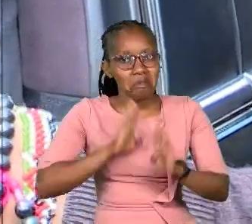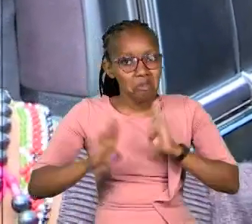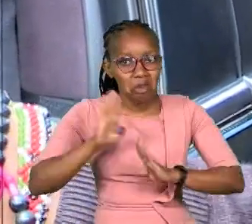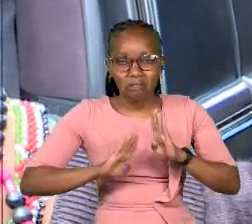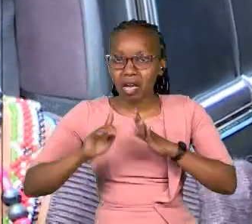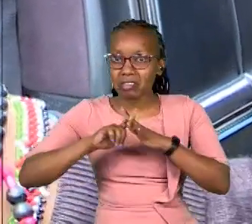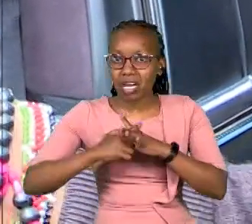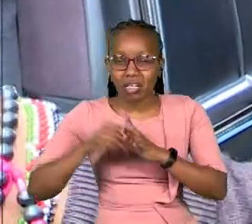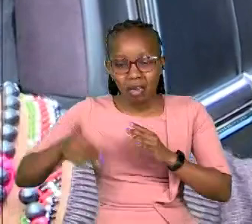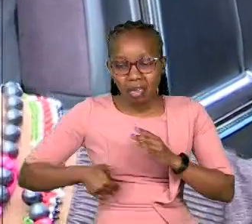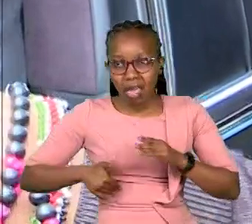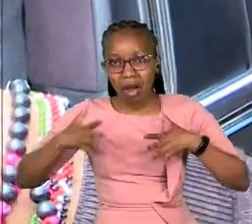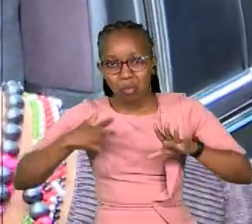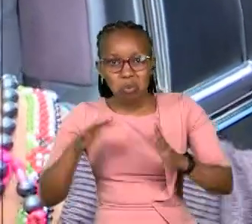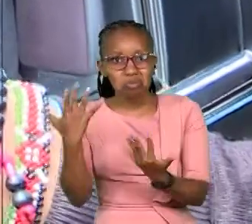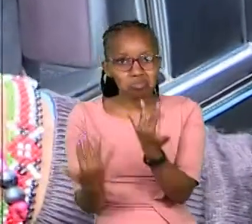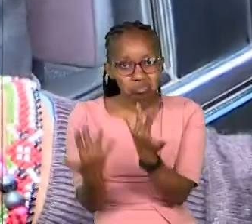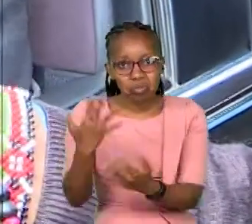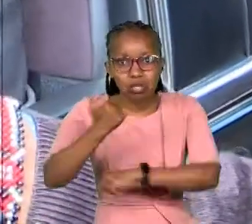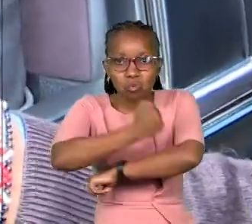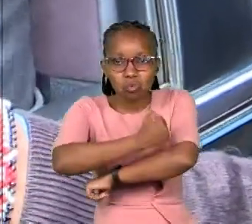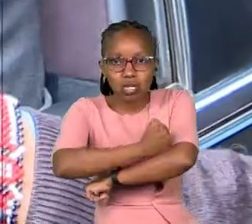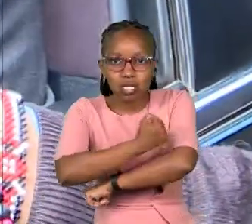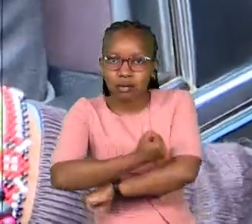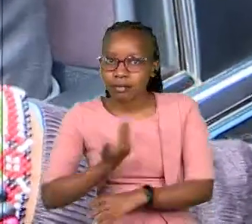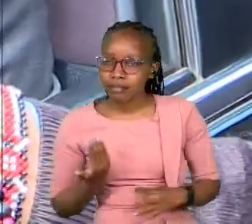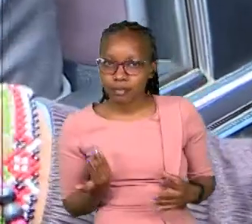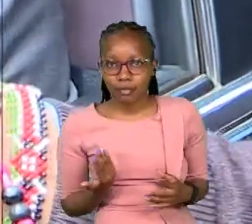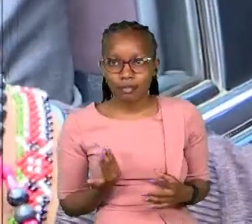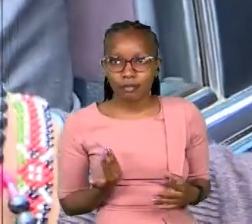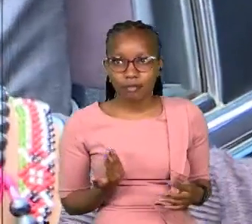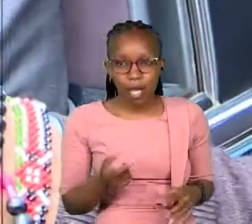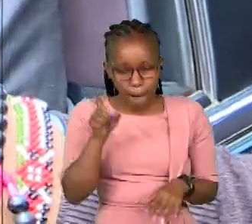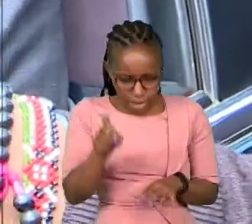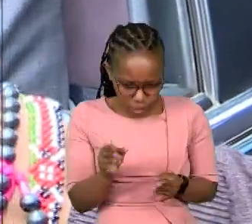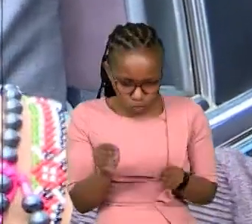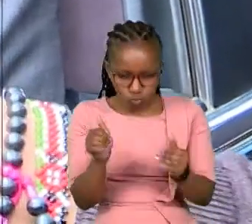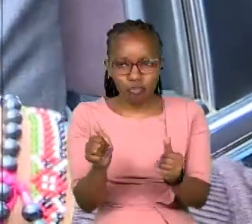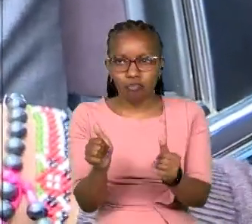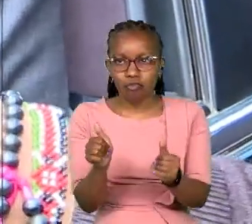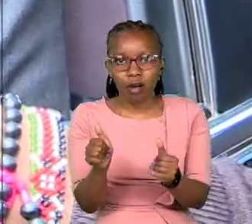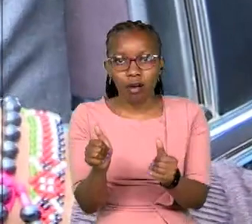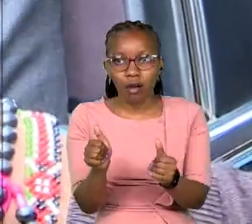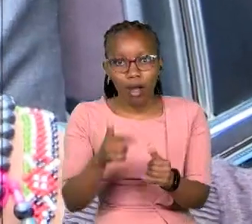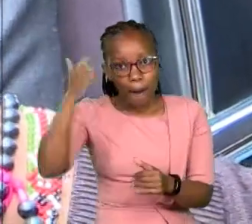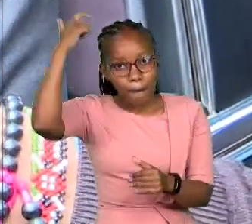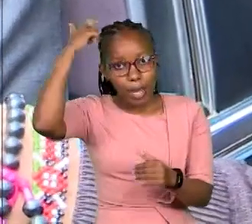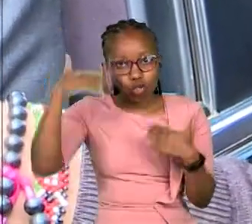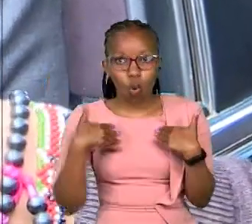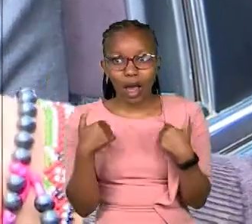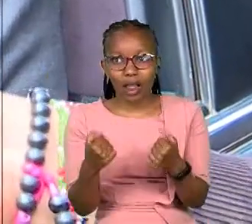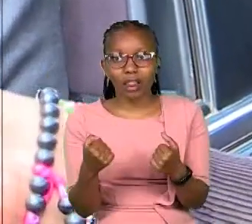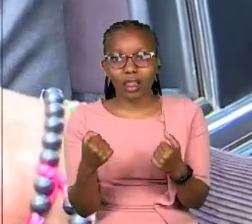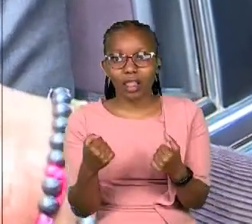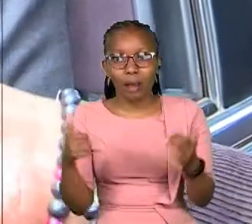shuleni wanaazira, wanachoma shule, wanafanya nini? Hii kitu lazima iangaliwe kimakini kabisa, kwa sababu mental health now is an